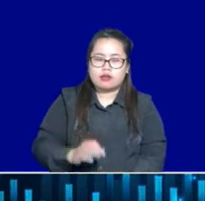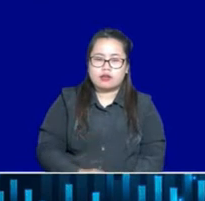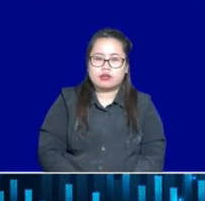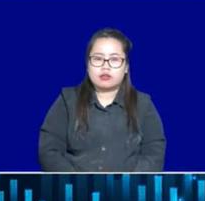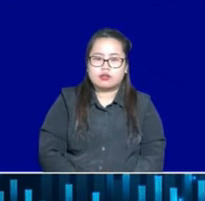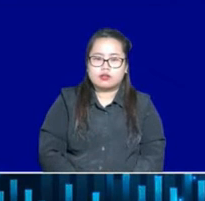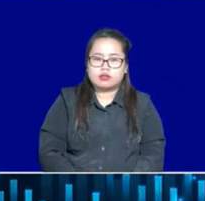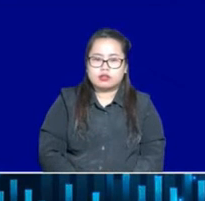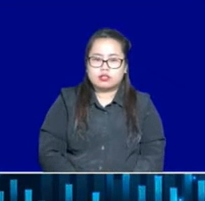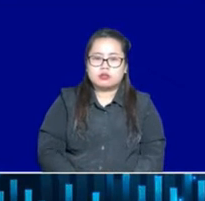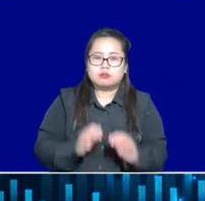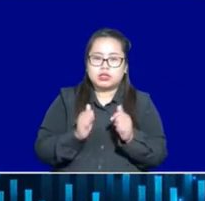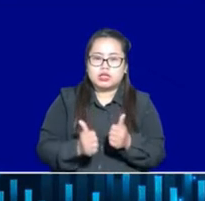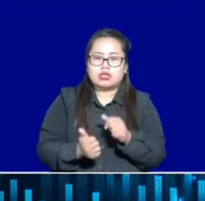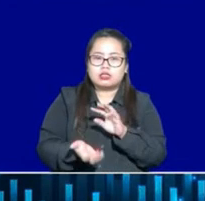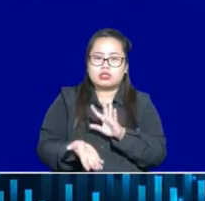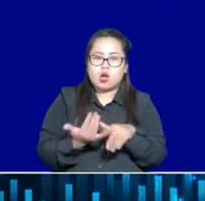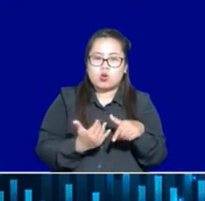bisa berdaur ulang.